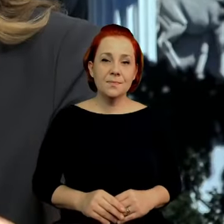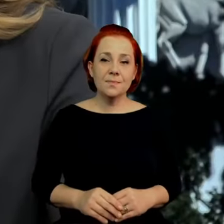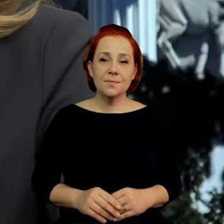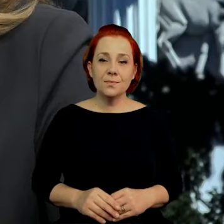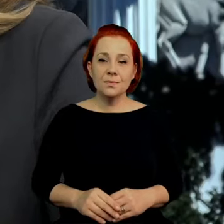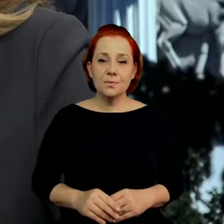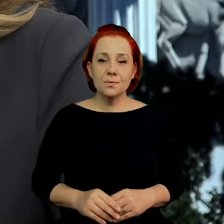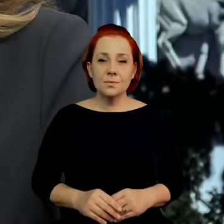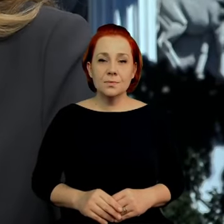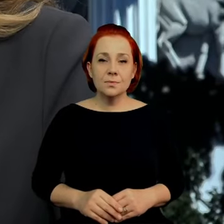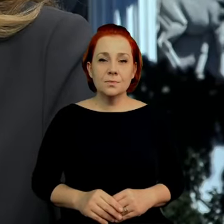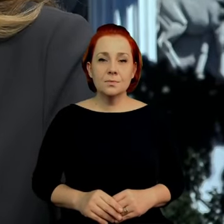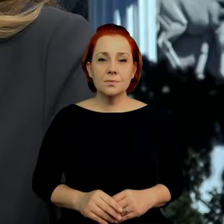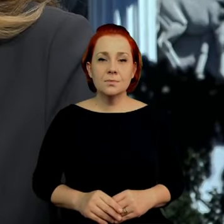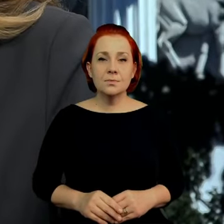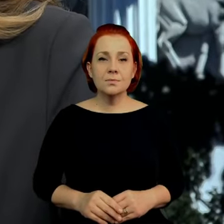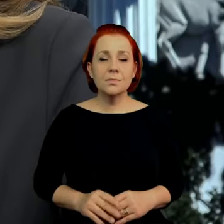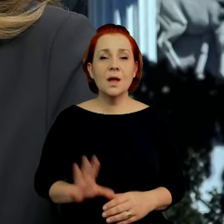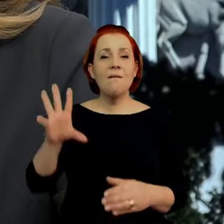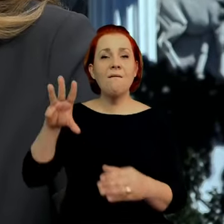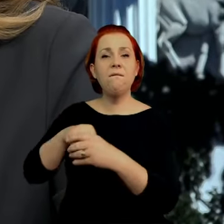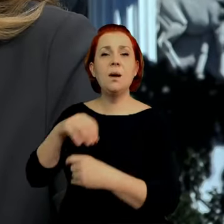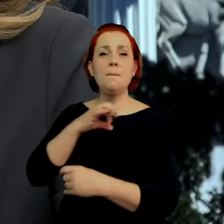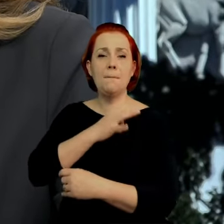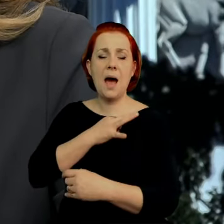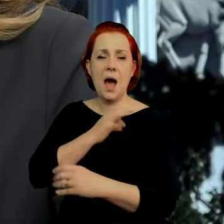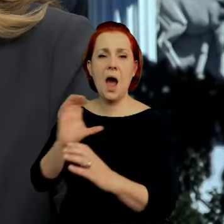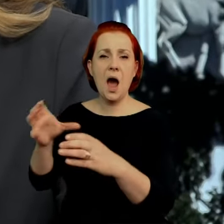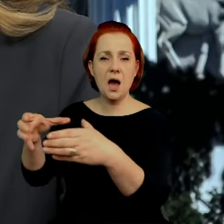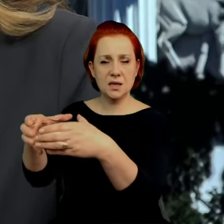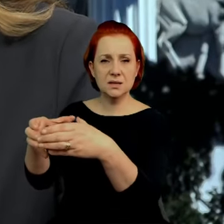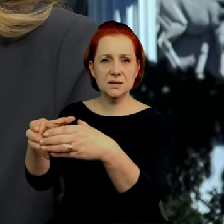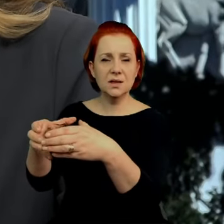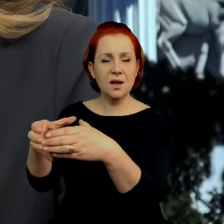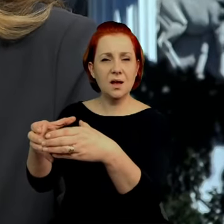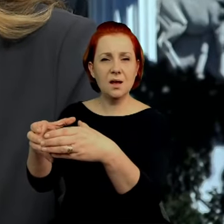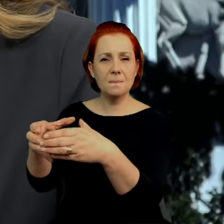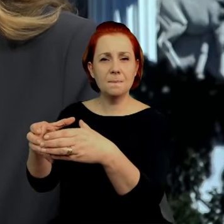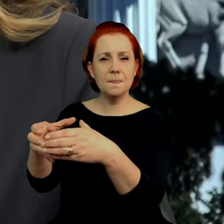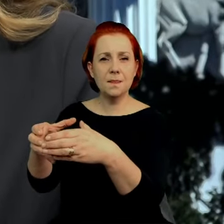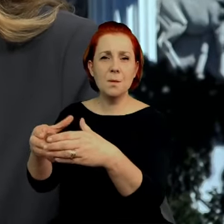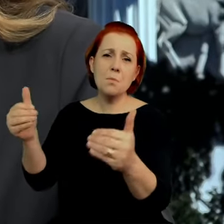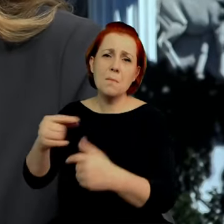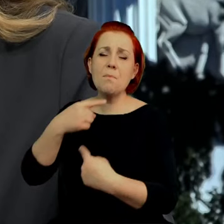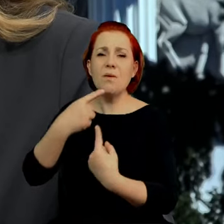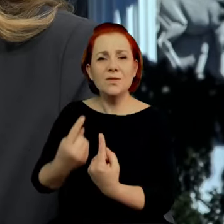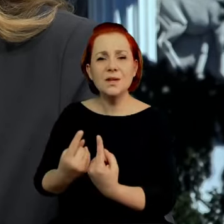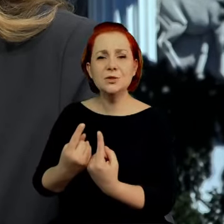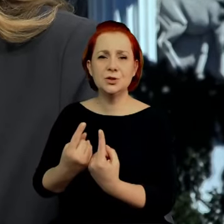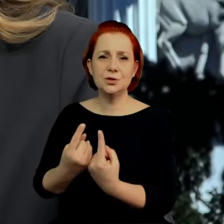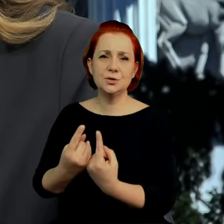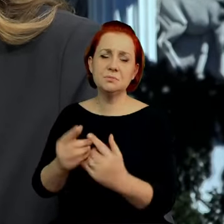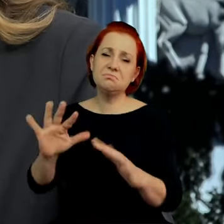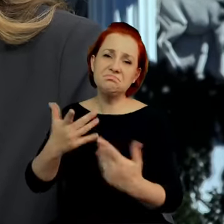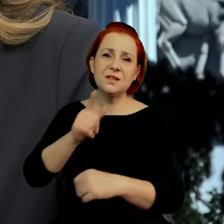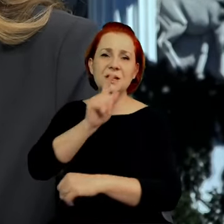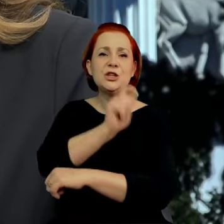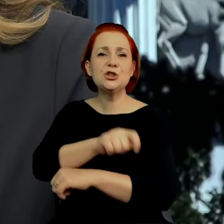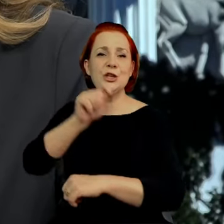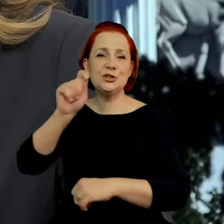My się tam mieściliśmy w czymś, co no, najzręczniej nazwać formułą takiej chrześcijańskiej socjaldemokracji. Ja